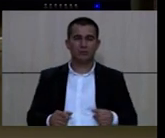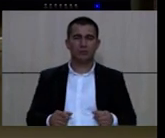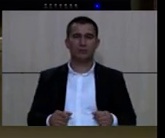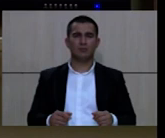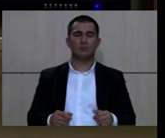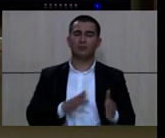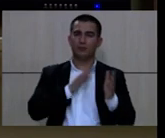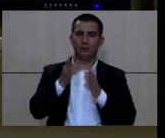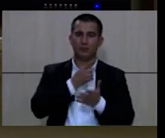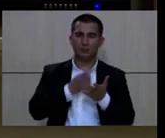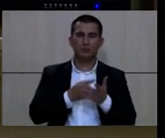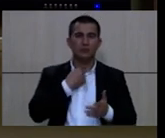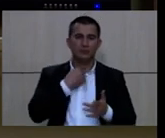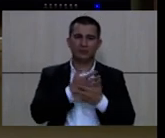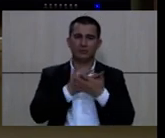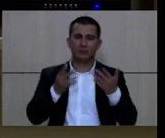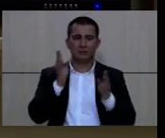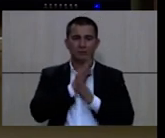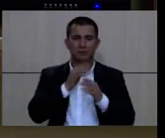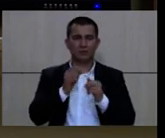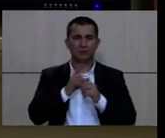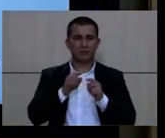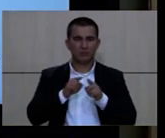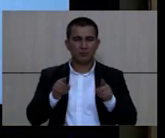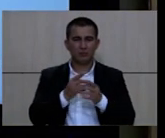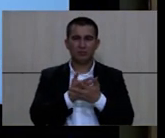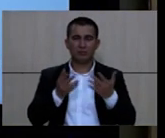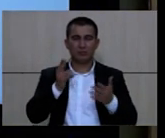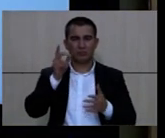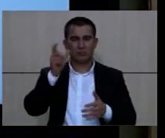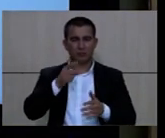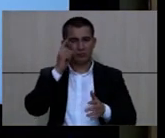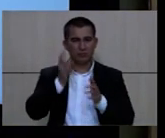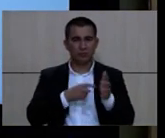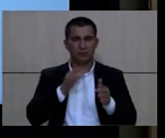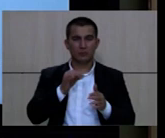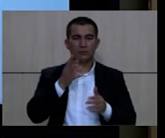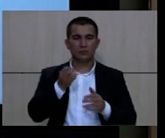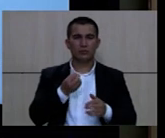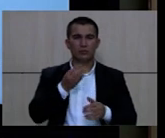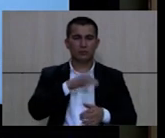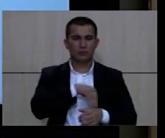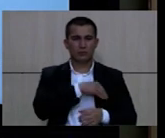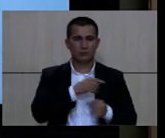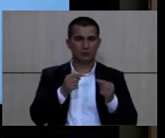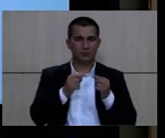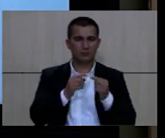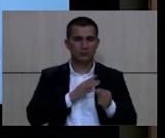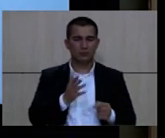Keyingi savolimiz, tovuşning havodagi tarqalish tezligini kim aniqlagan ve o qanchaga teng?